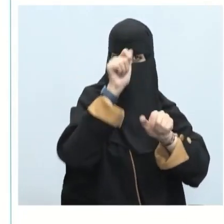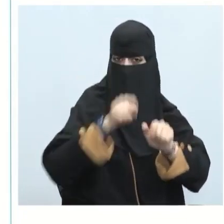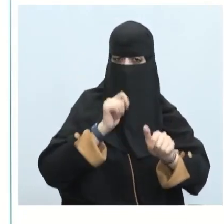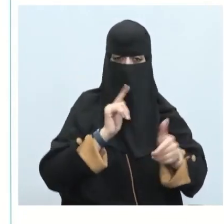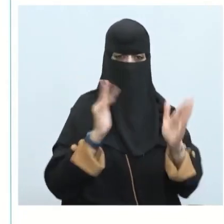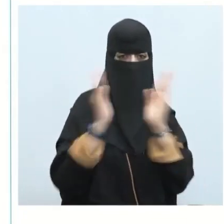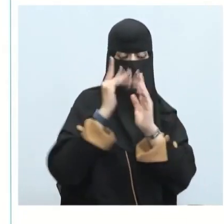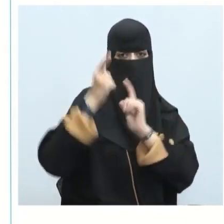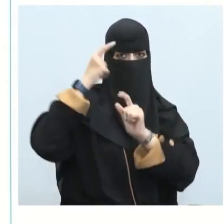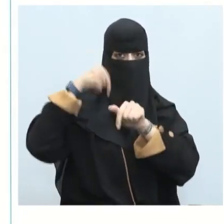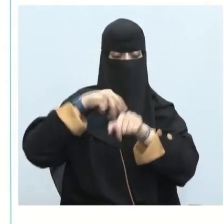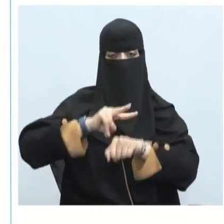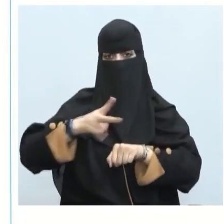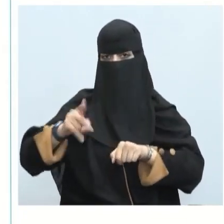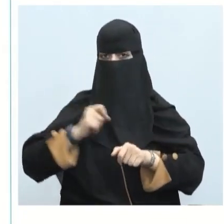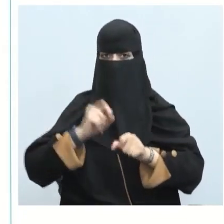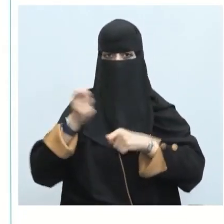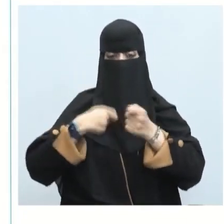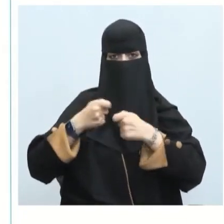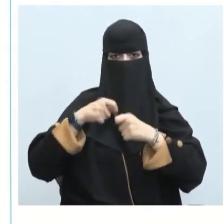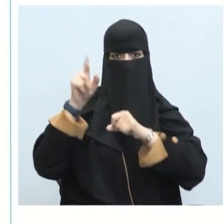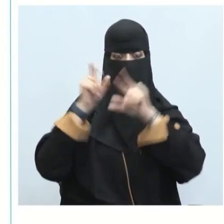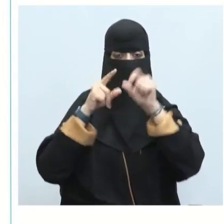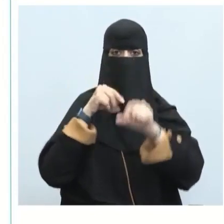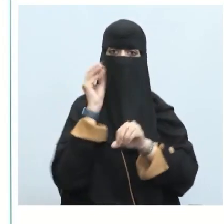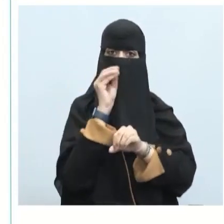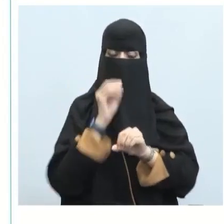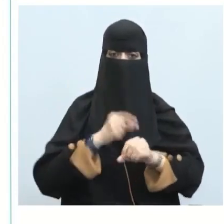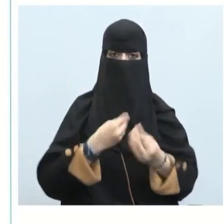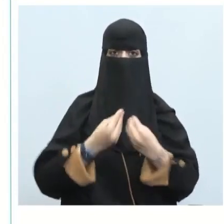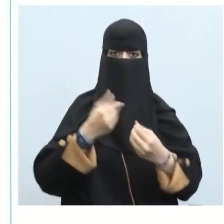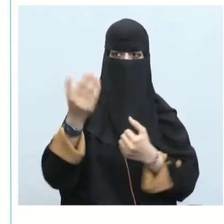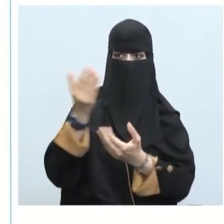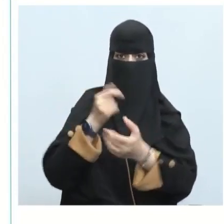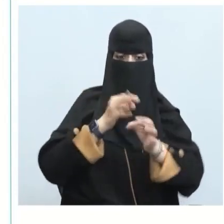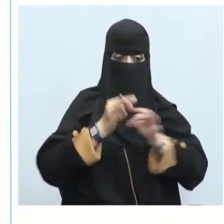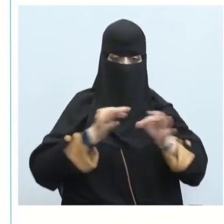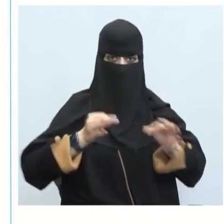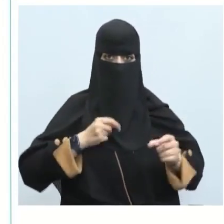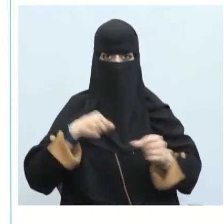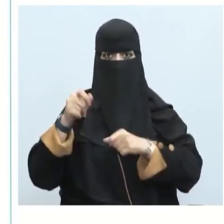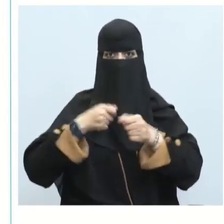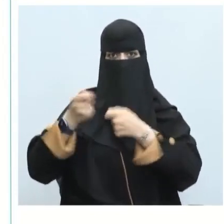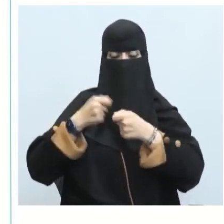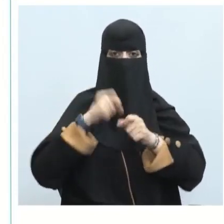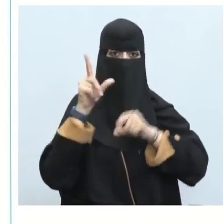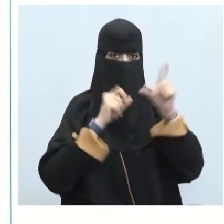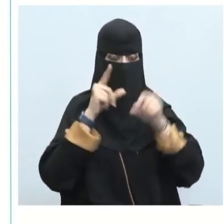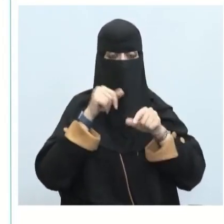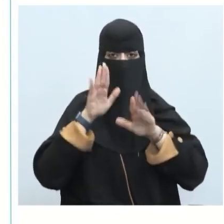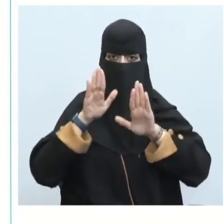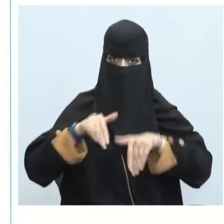ثانيا التعرف على انواع التسويق الالكتروني نصائح فعاله لاستراتيجيات التسويق الالكتروني